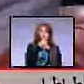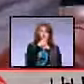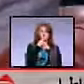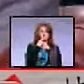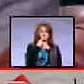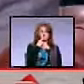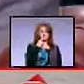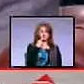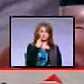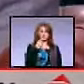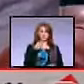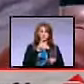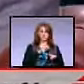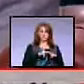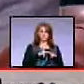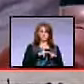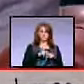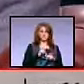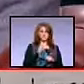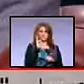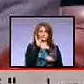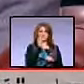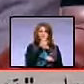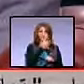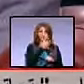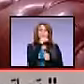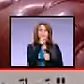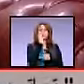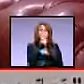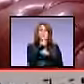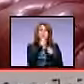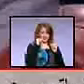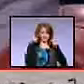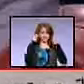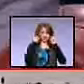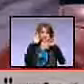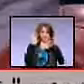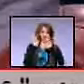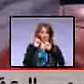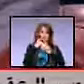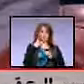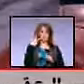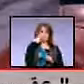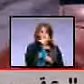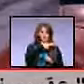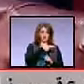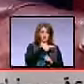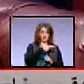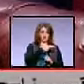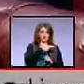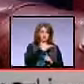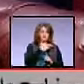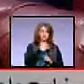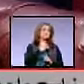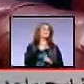نتكلم في اللي جاي ونتكلم في واحد من الناس ونتكلم في ولاد العم ونتكلم في فاصل ونواصل